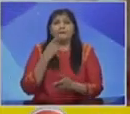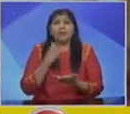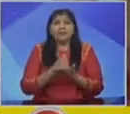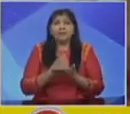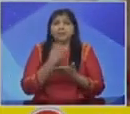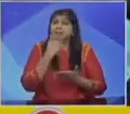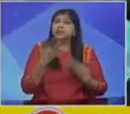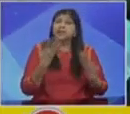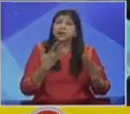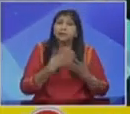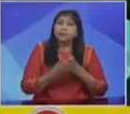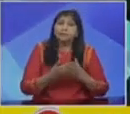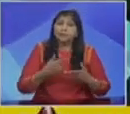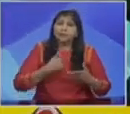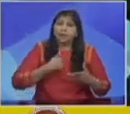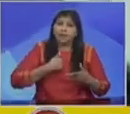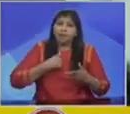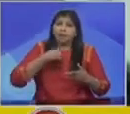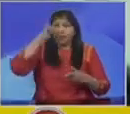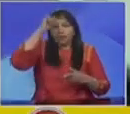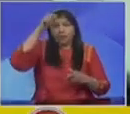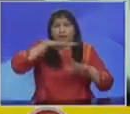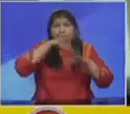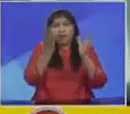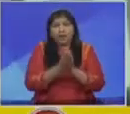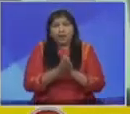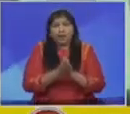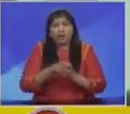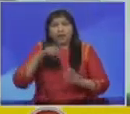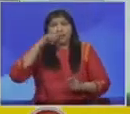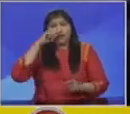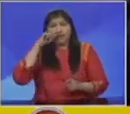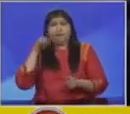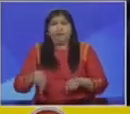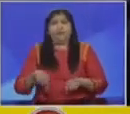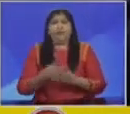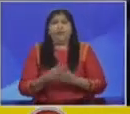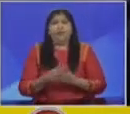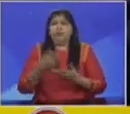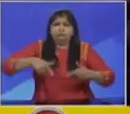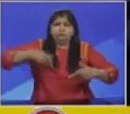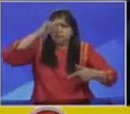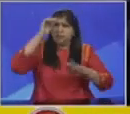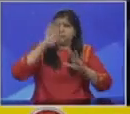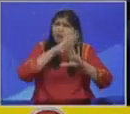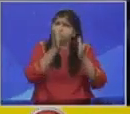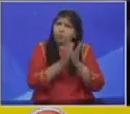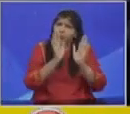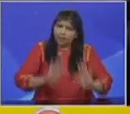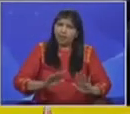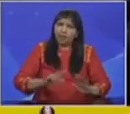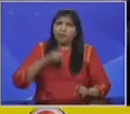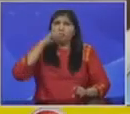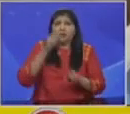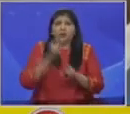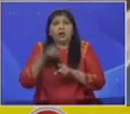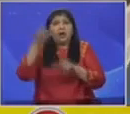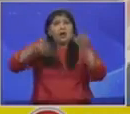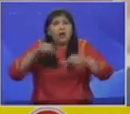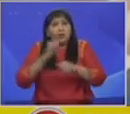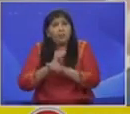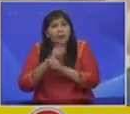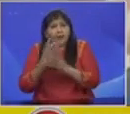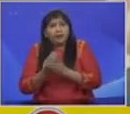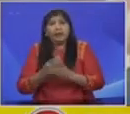होती है अपने देश की चीजों पर गर्व होना, अपने देश के लोगों द्वारा बनाई वस्तुओं पर